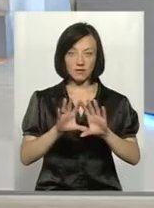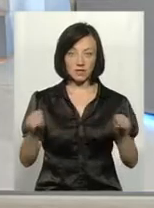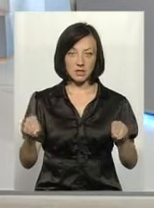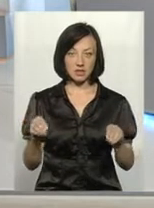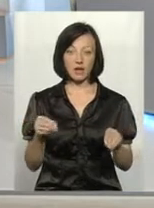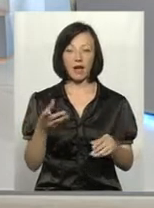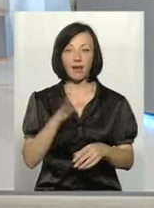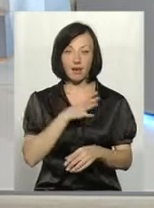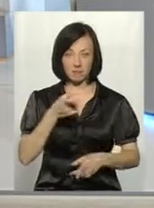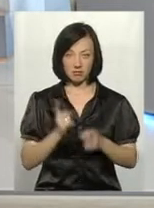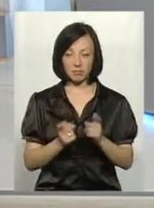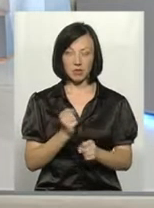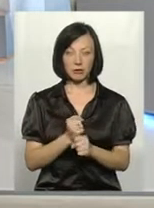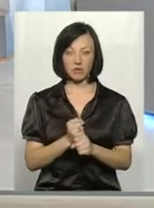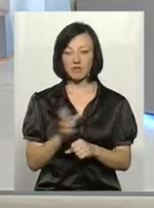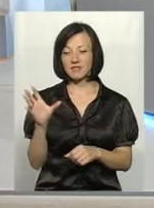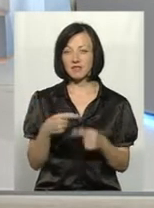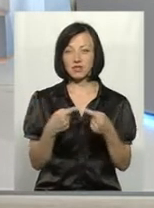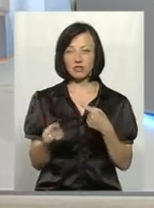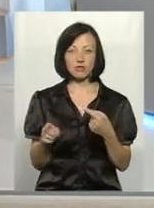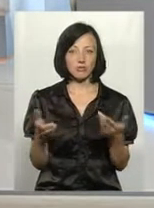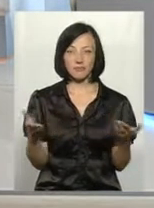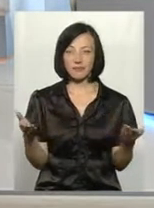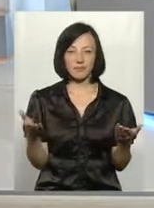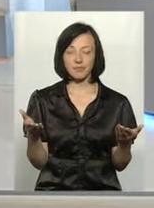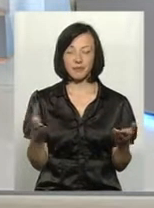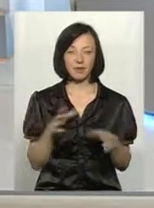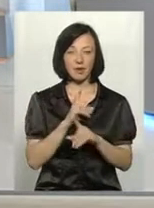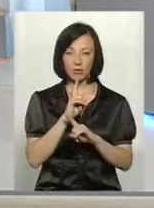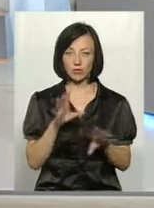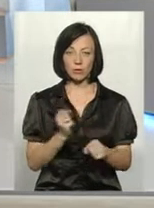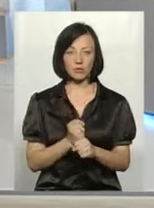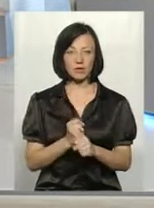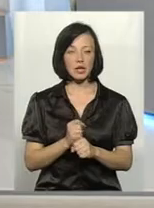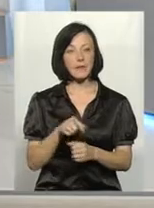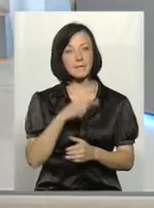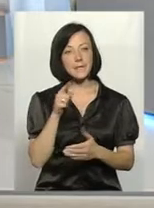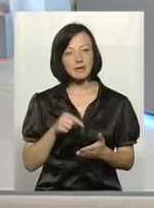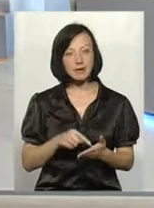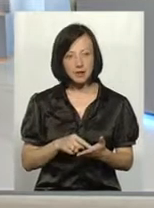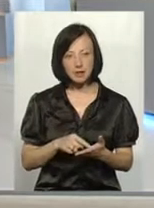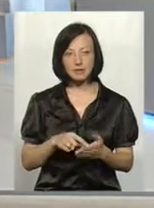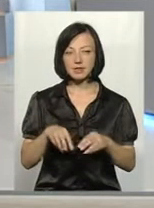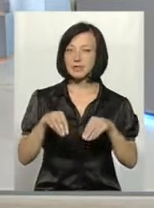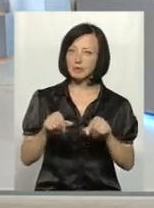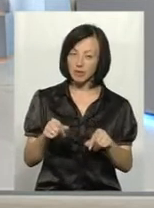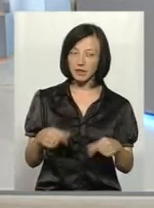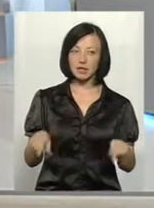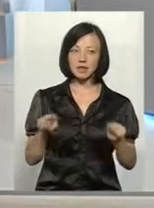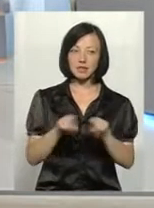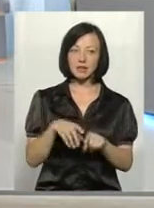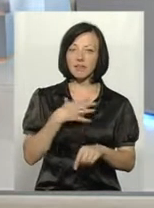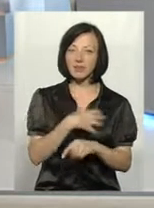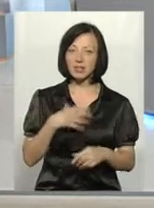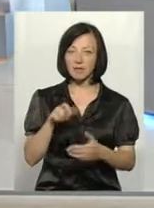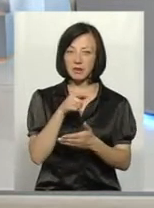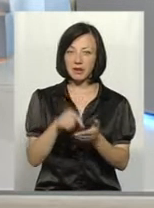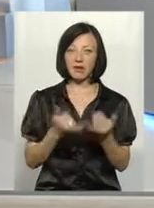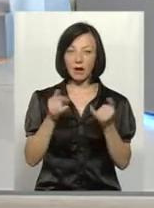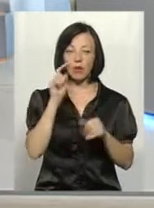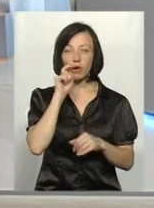який діяв референдум. Всі останні вони не будуть діяти. Ну, питання землі – це настільки визначне питання для